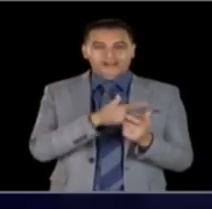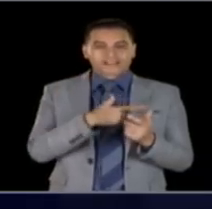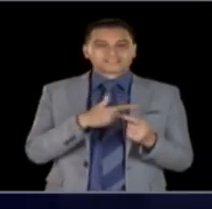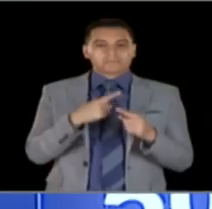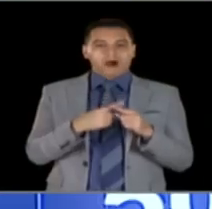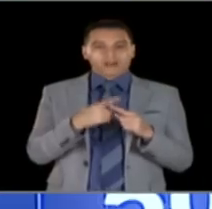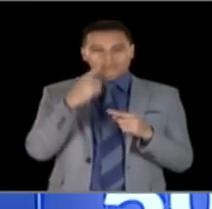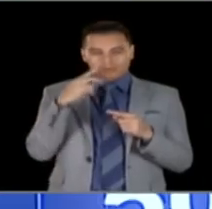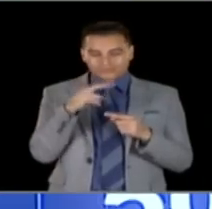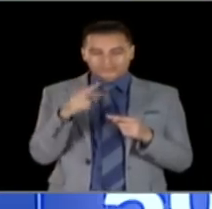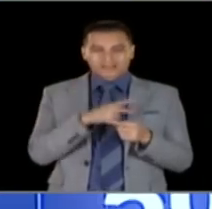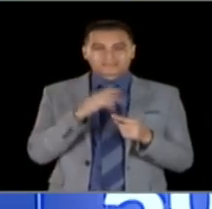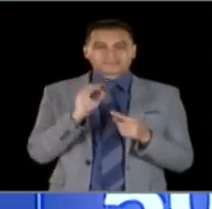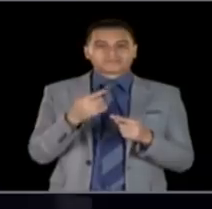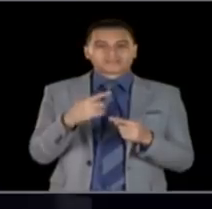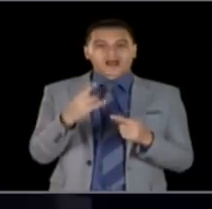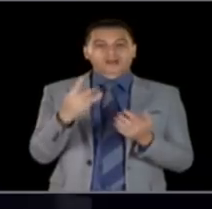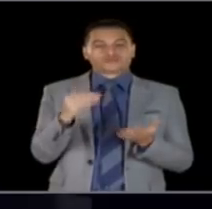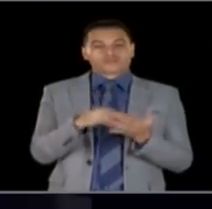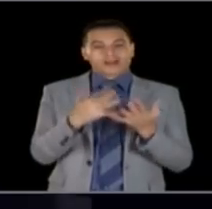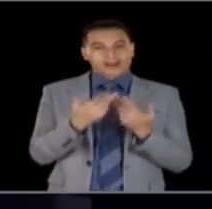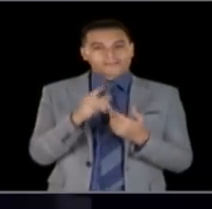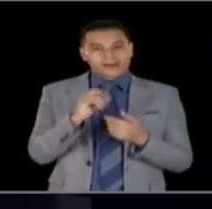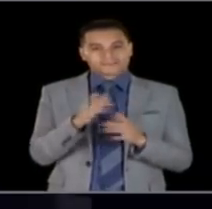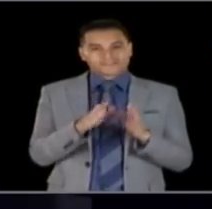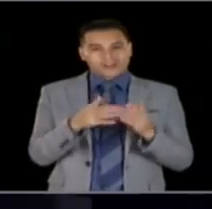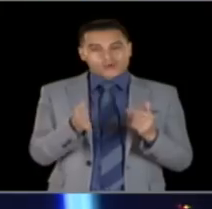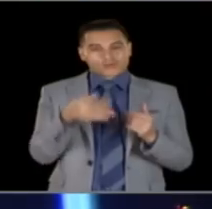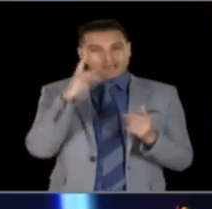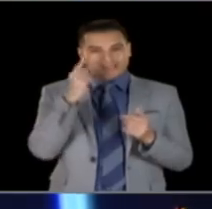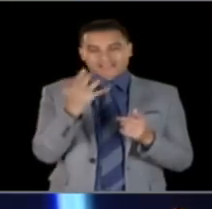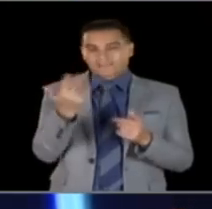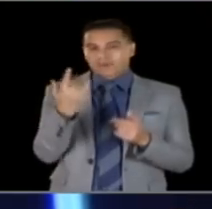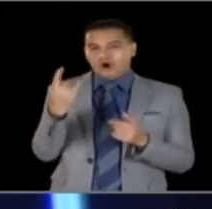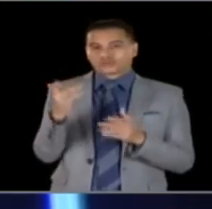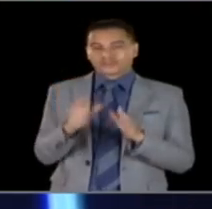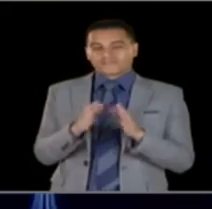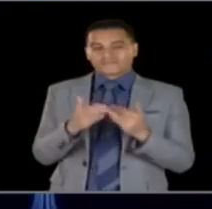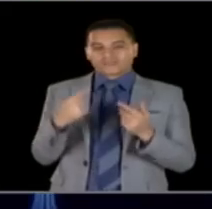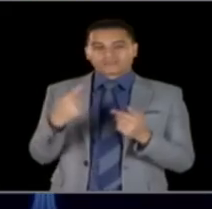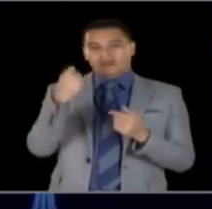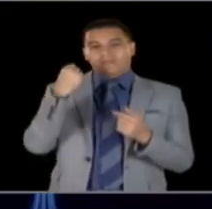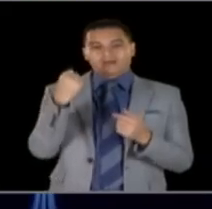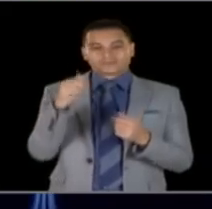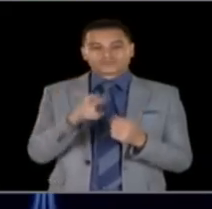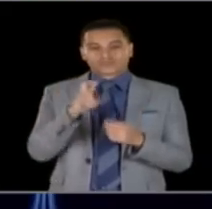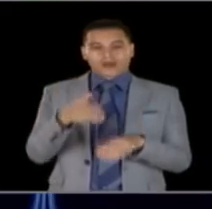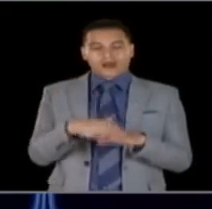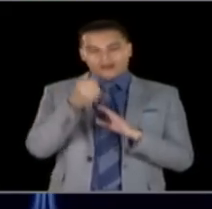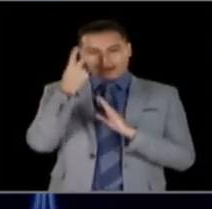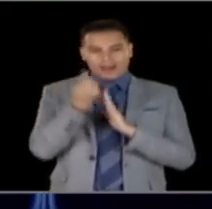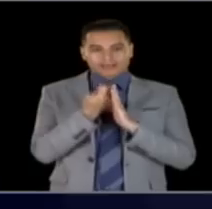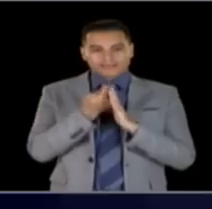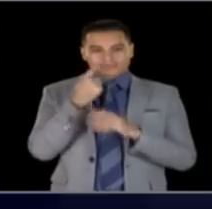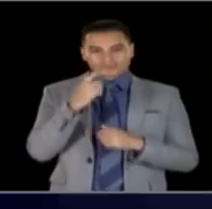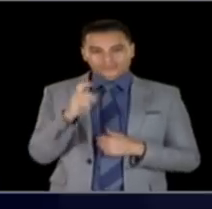غلط. عشان نقط 50 الحوت الازرق، 10 الضربه القاضيه. سؤال في الادب،